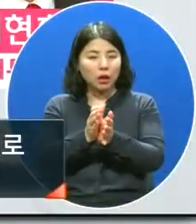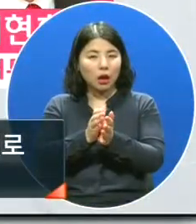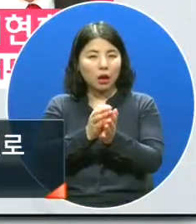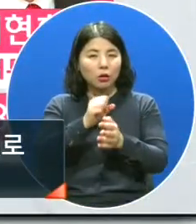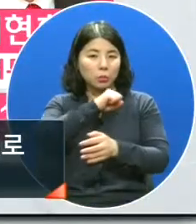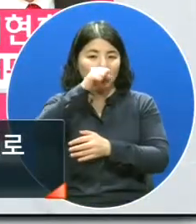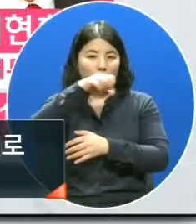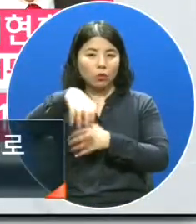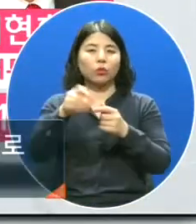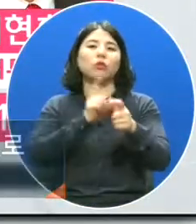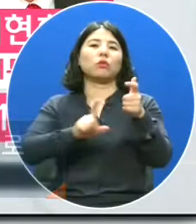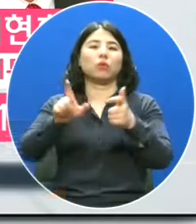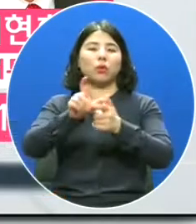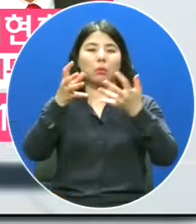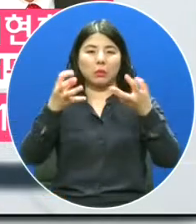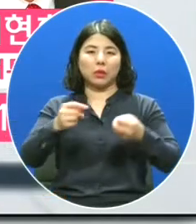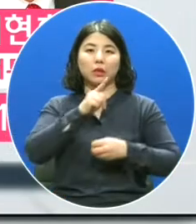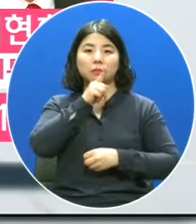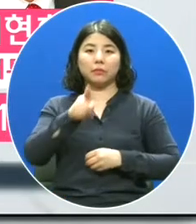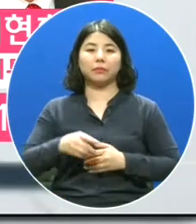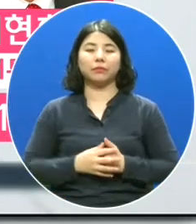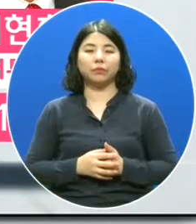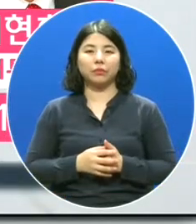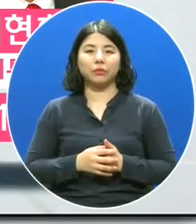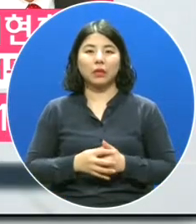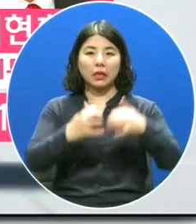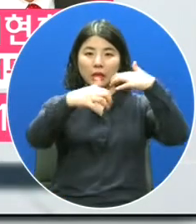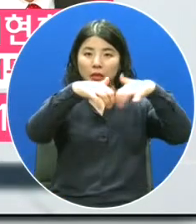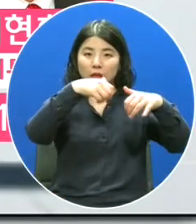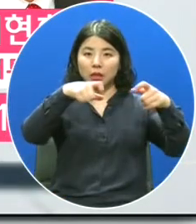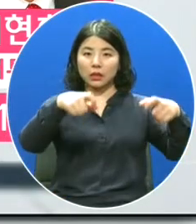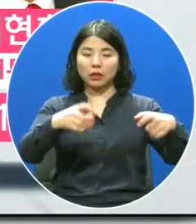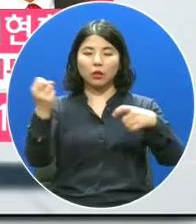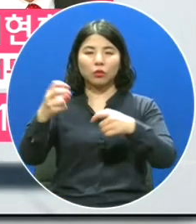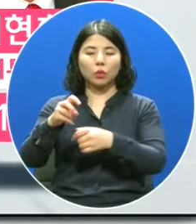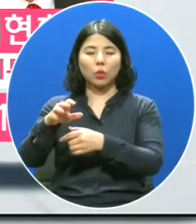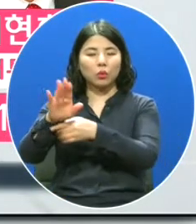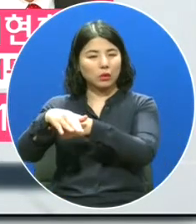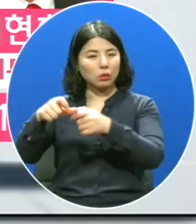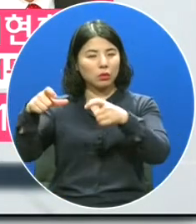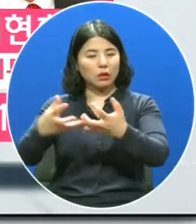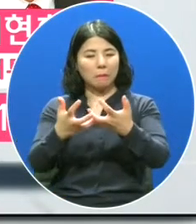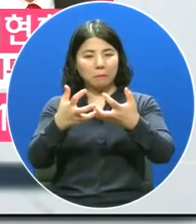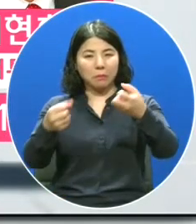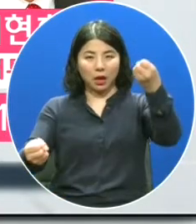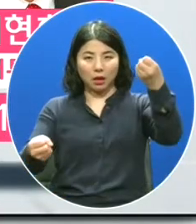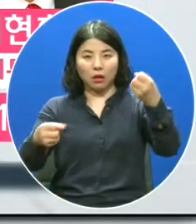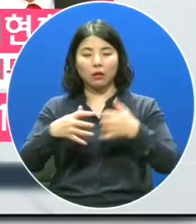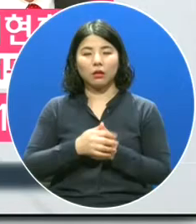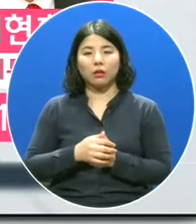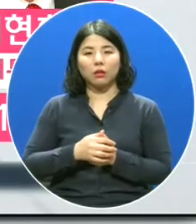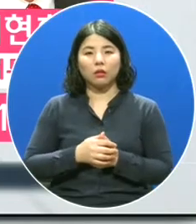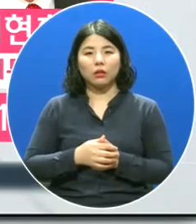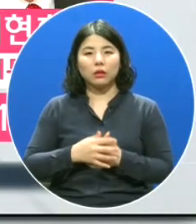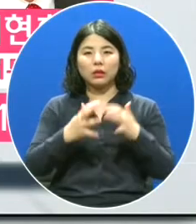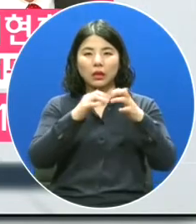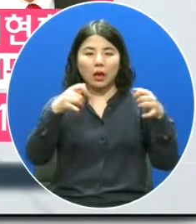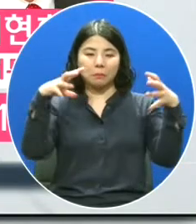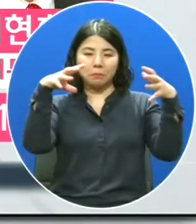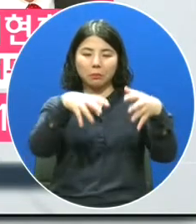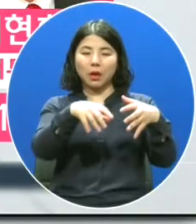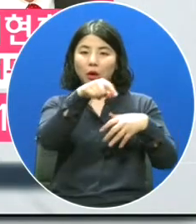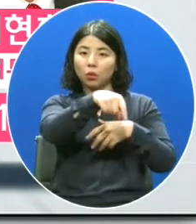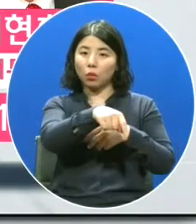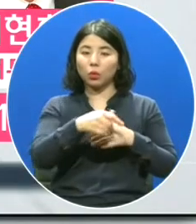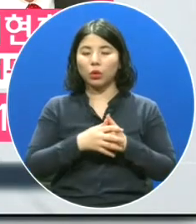더 많았다는 내용입니다. 도심 지역과 농촌 지역의 표심이 극명히 엇갈린 가운데 인구가